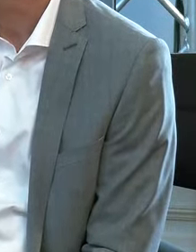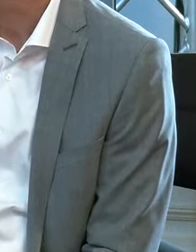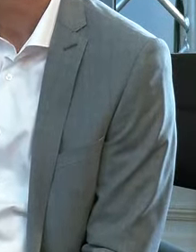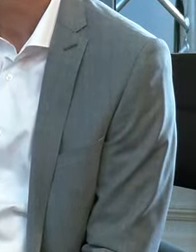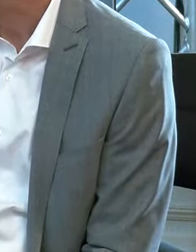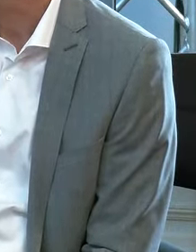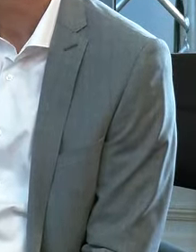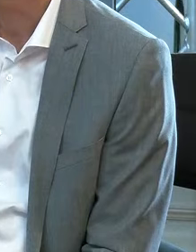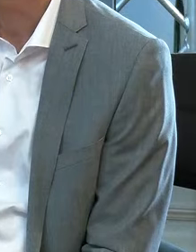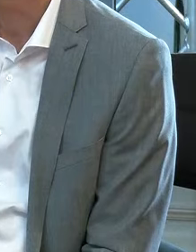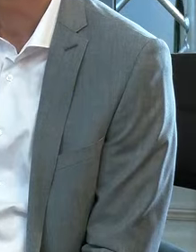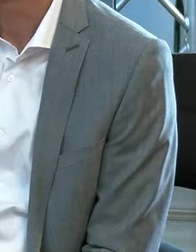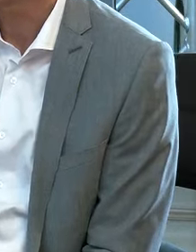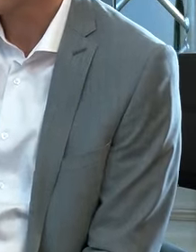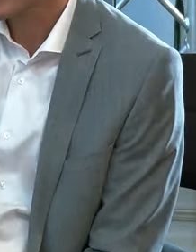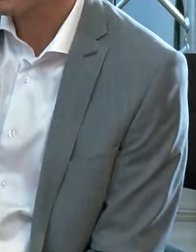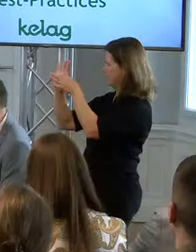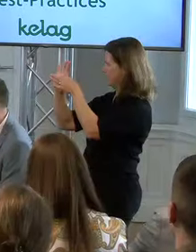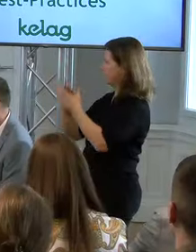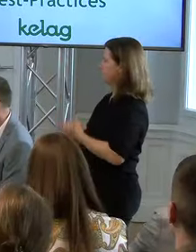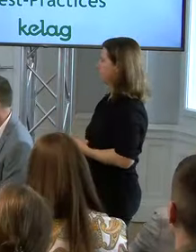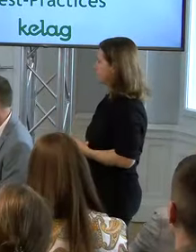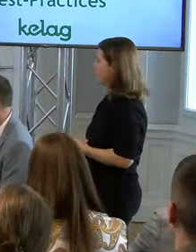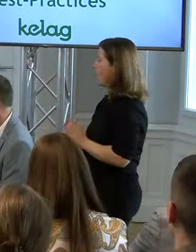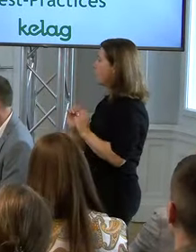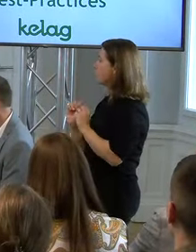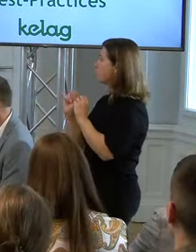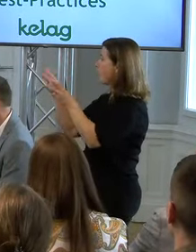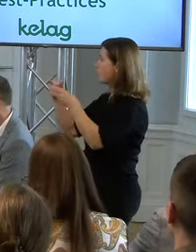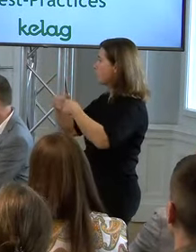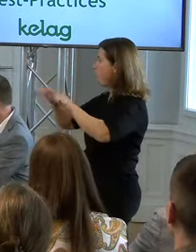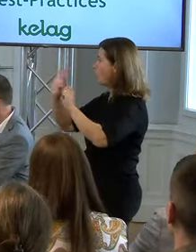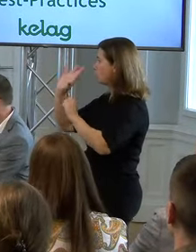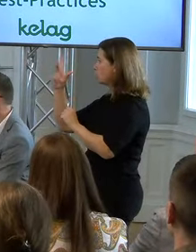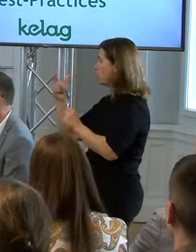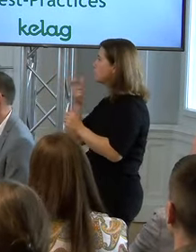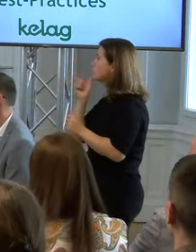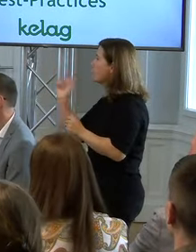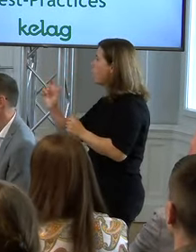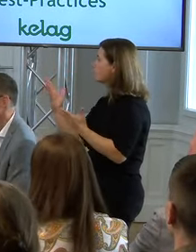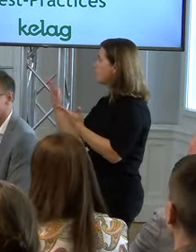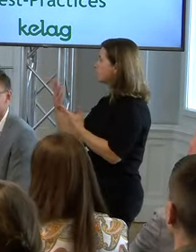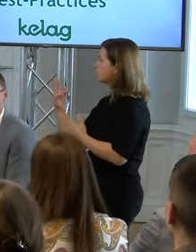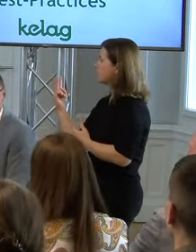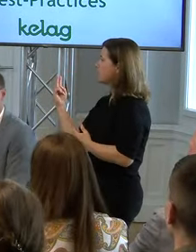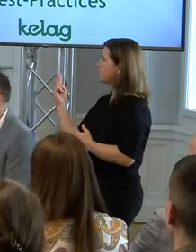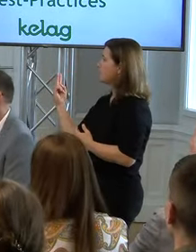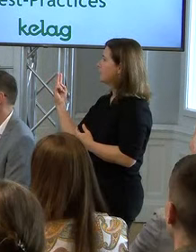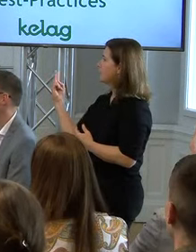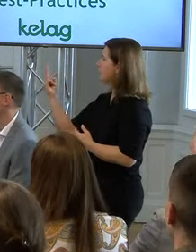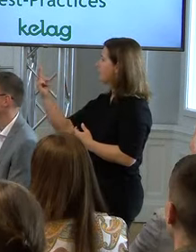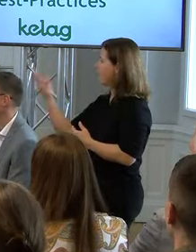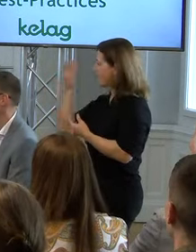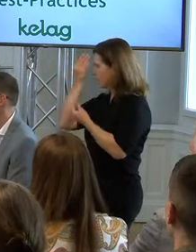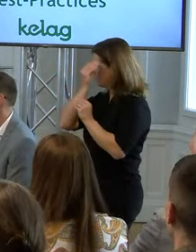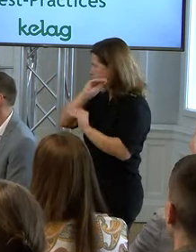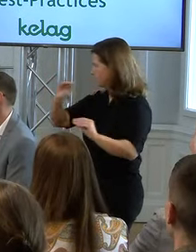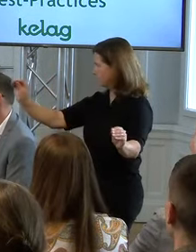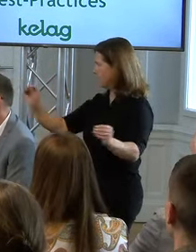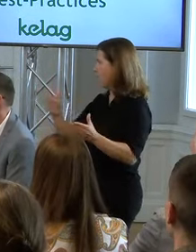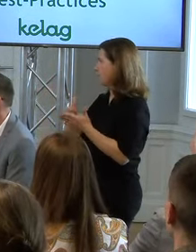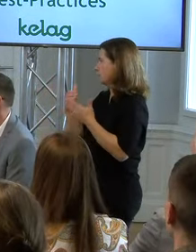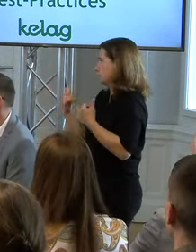man das einfach auch ein bisschen verbindet. Brückenbauen ist ein schönes Stichwort. Was können Sie denn mitgeben denjenigen, die sich